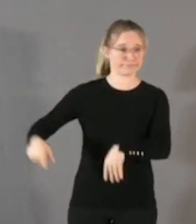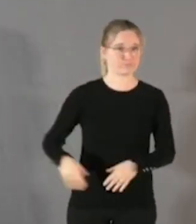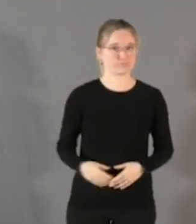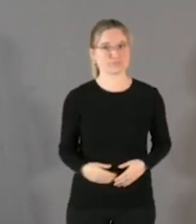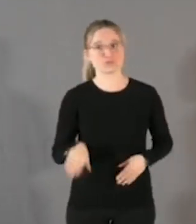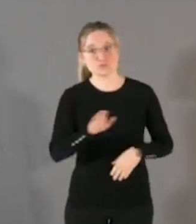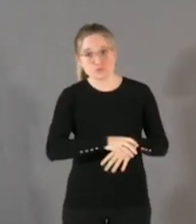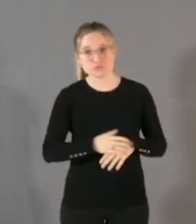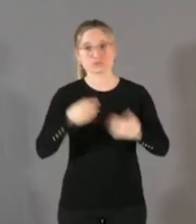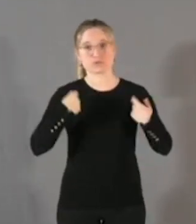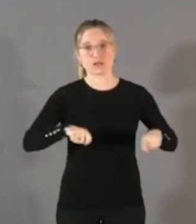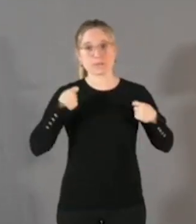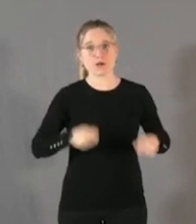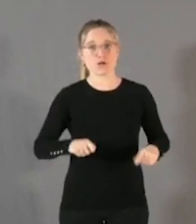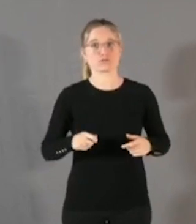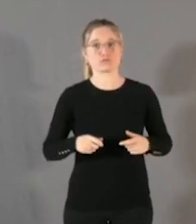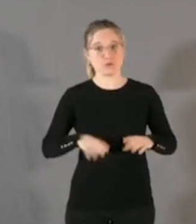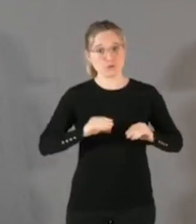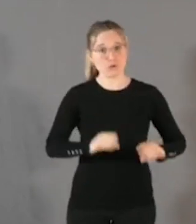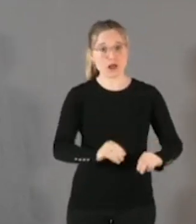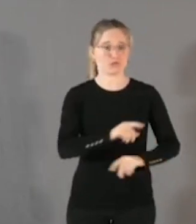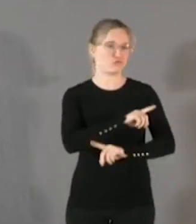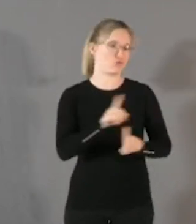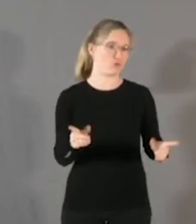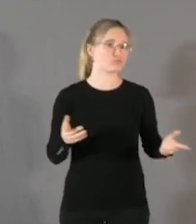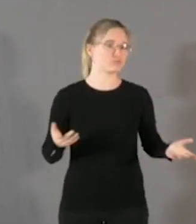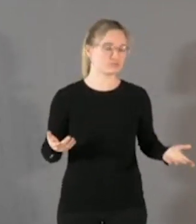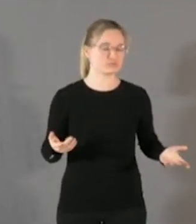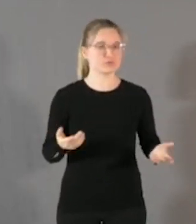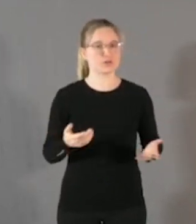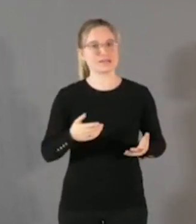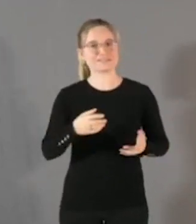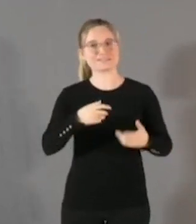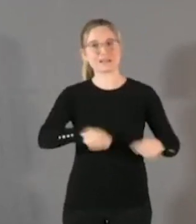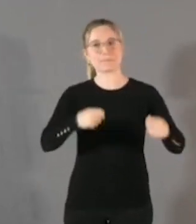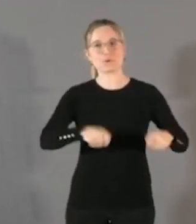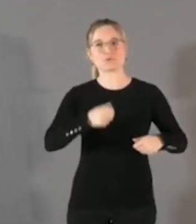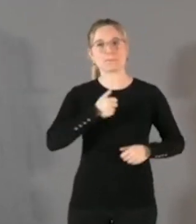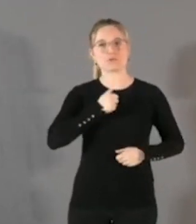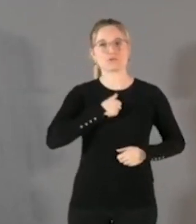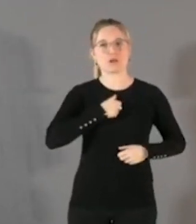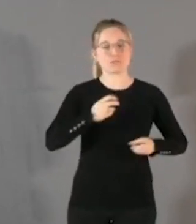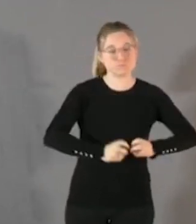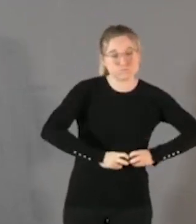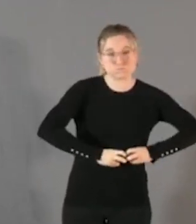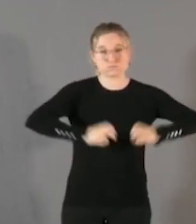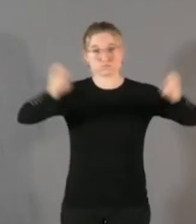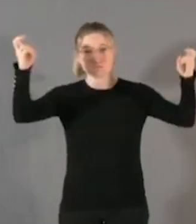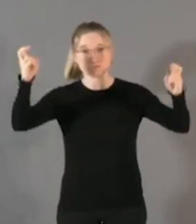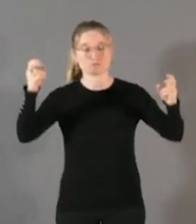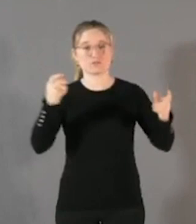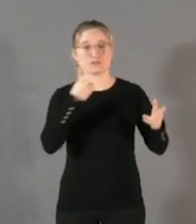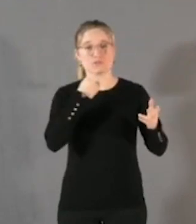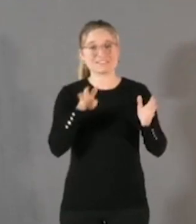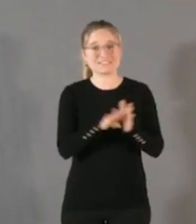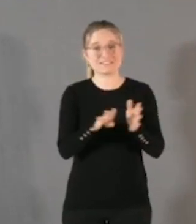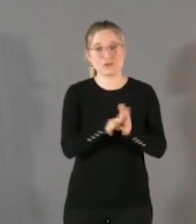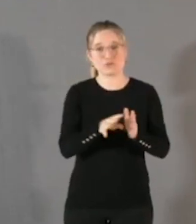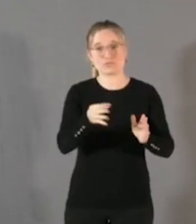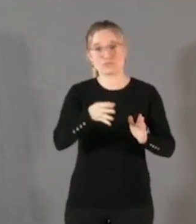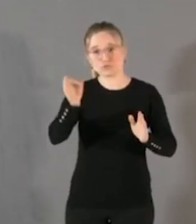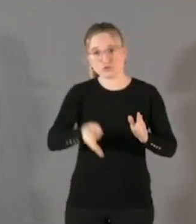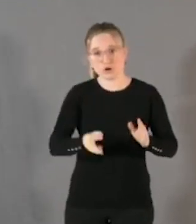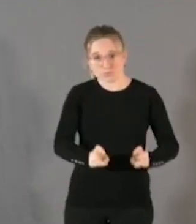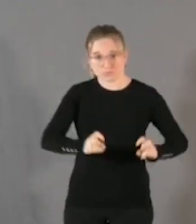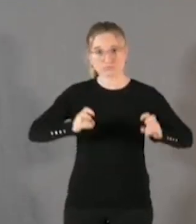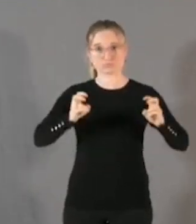personnel ont explosé. 116 millions supplémentaires, soit une augmentation de presque 19%. Je ne sais pas si les